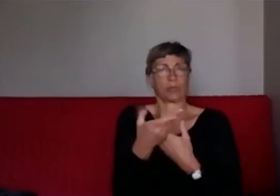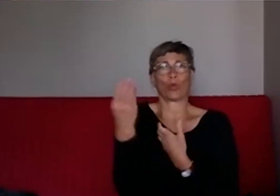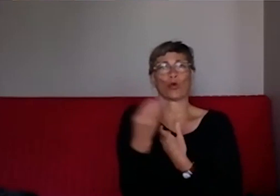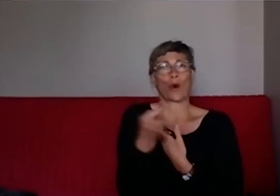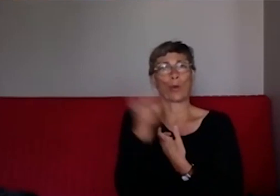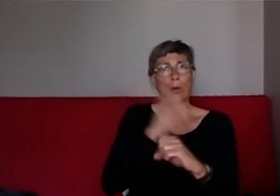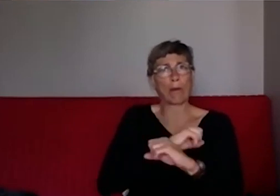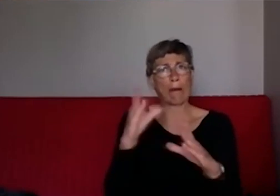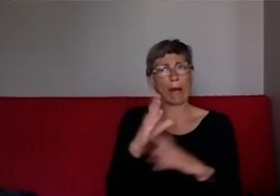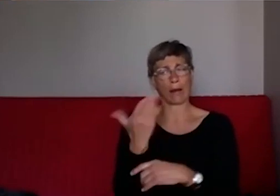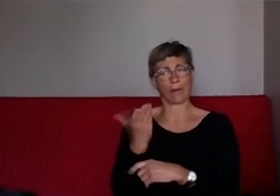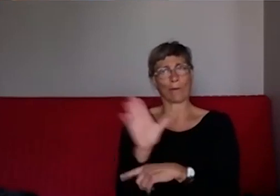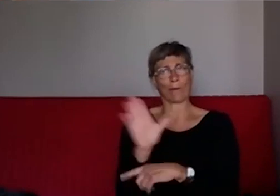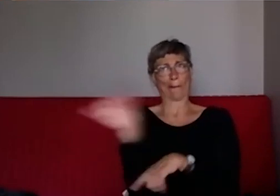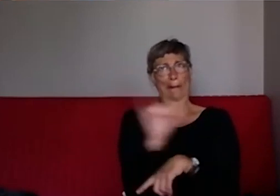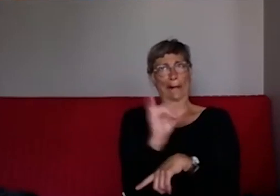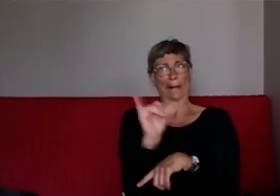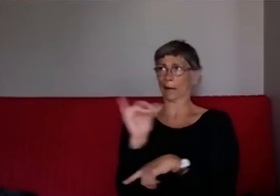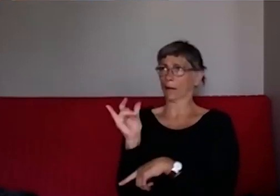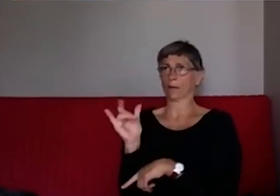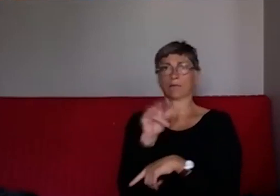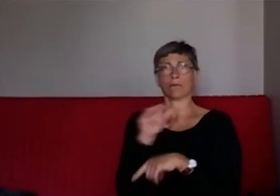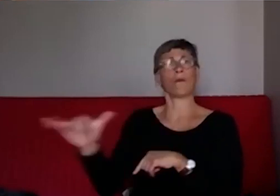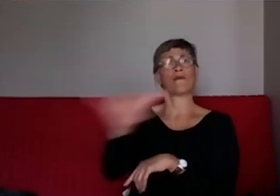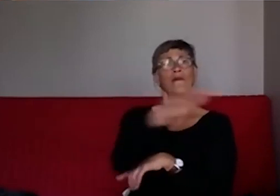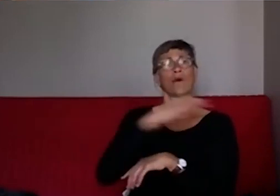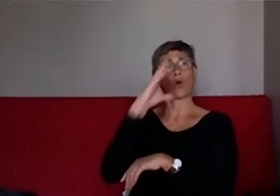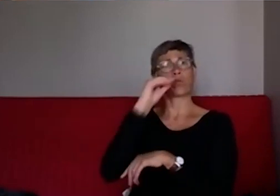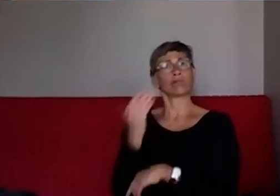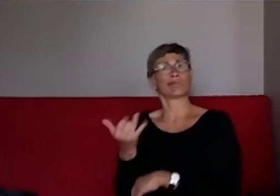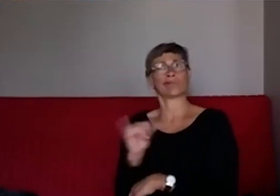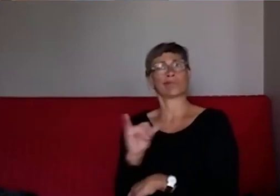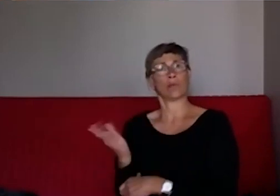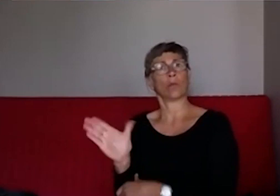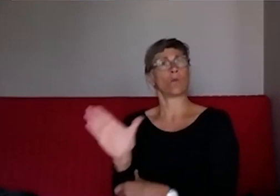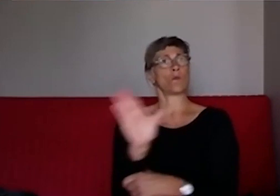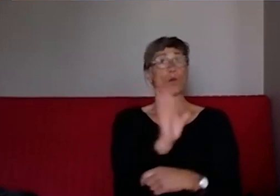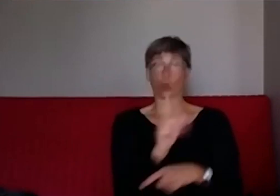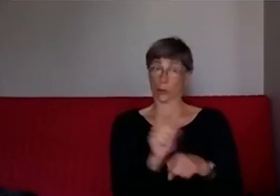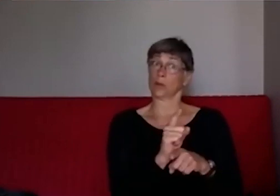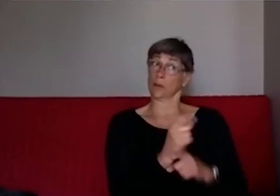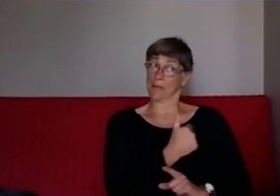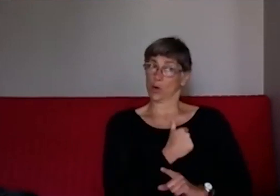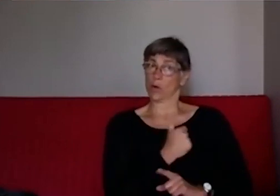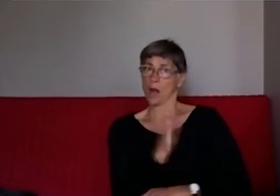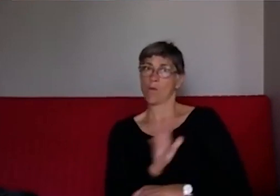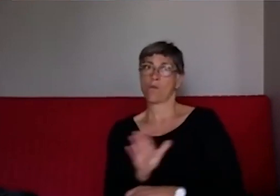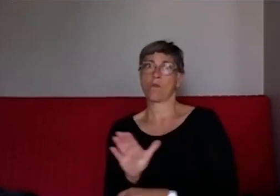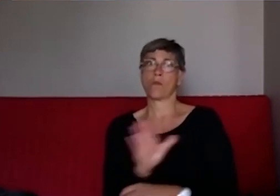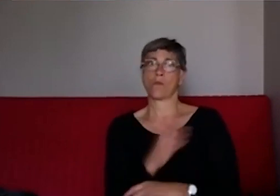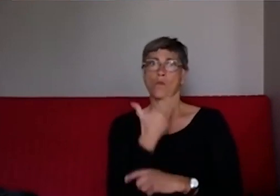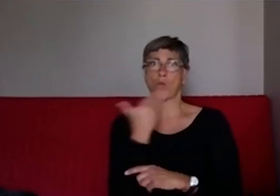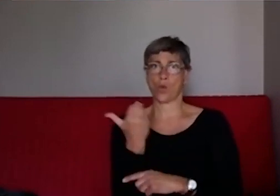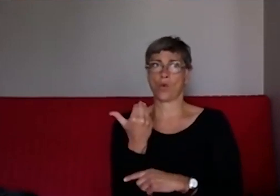est aussi auprès de son environnement professionnel et personnel, puisqu'il va être obligé, tu ou